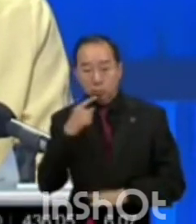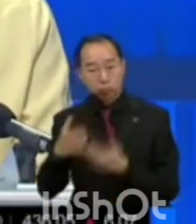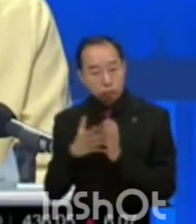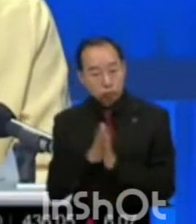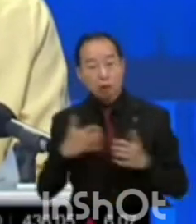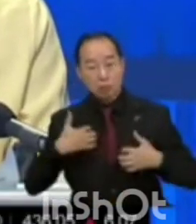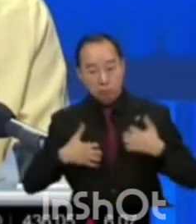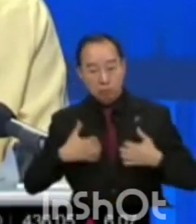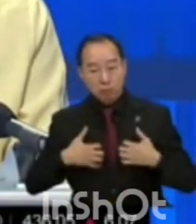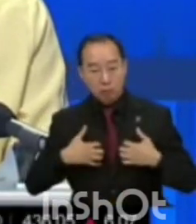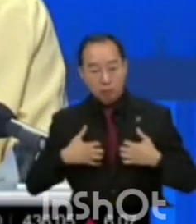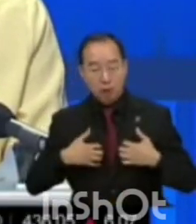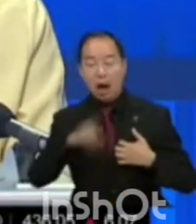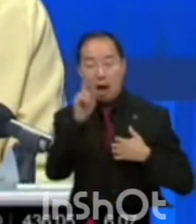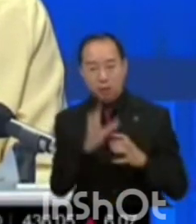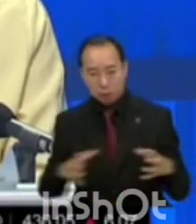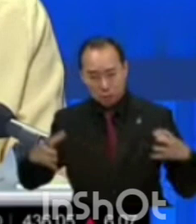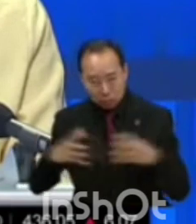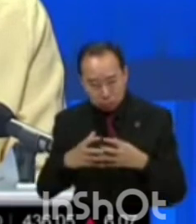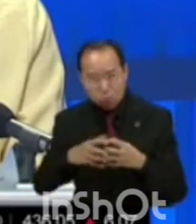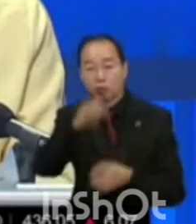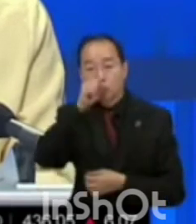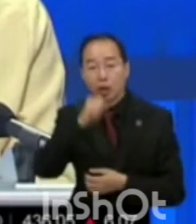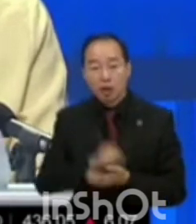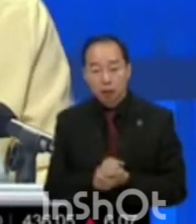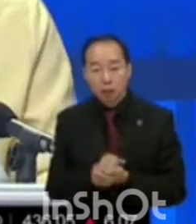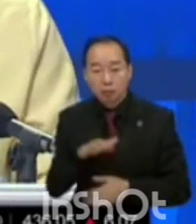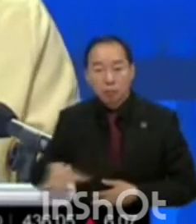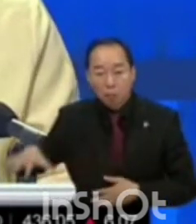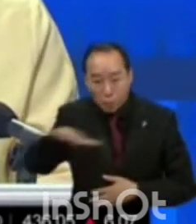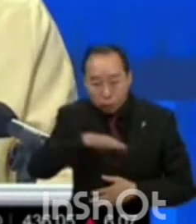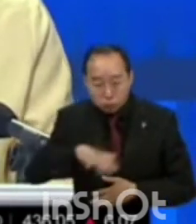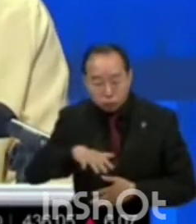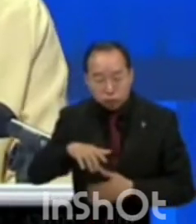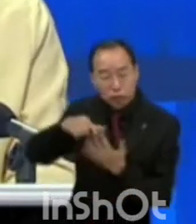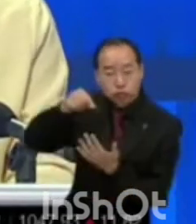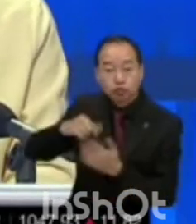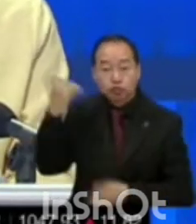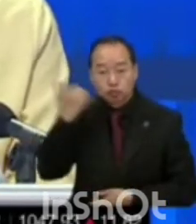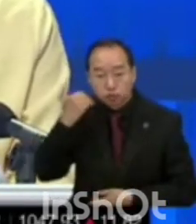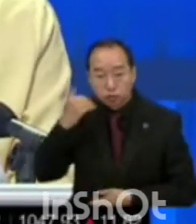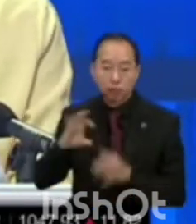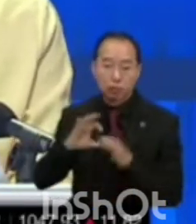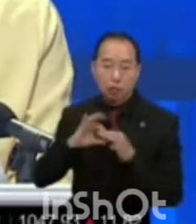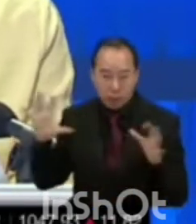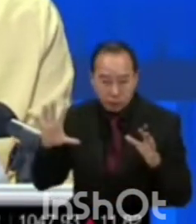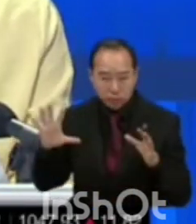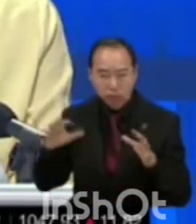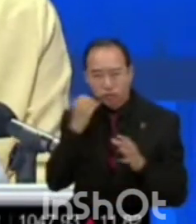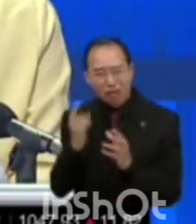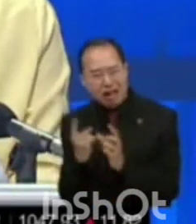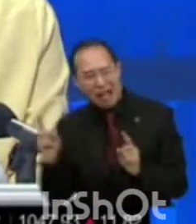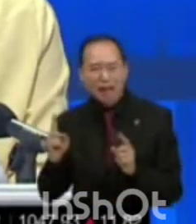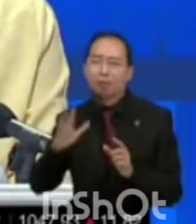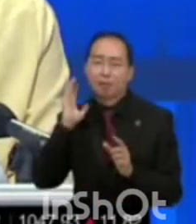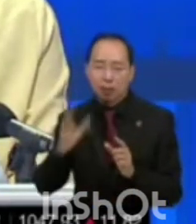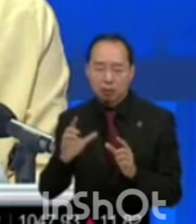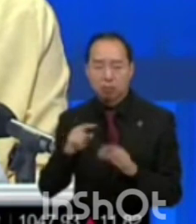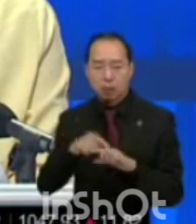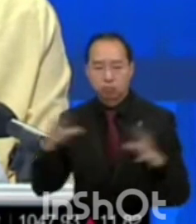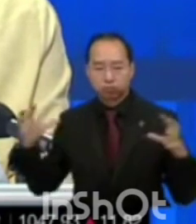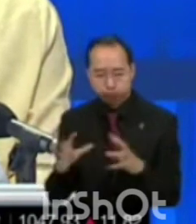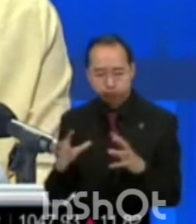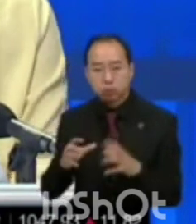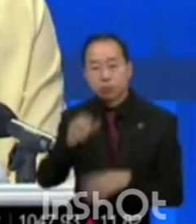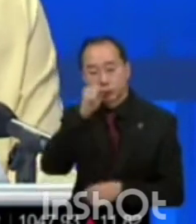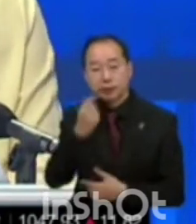당연히 원팀이 돼야 되고 또 우리 모두는 결과가 어떻게 되건 이탈 없이 한 마음이 돼야